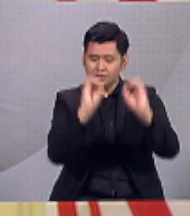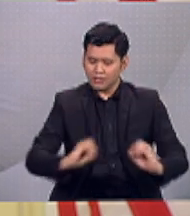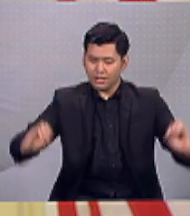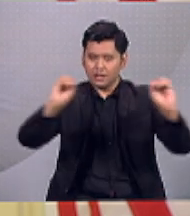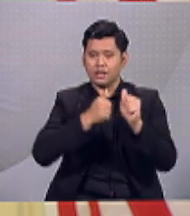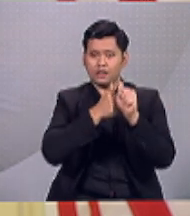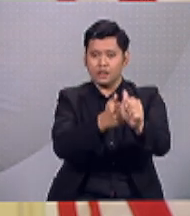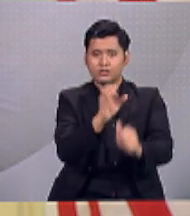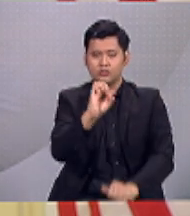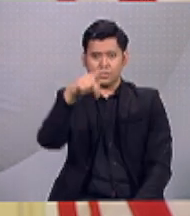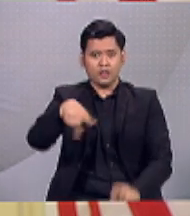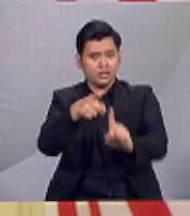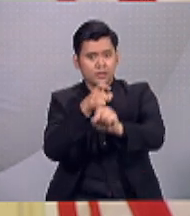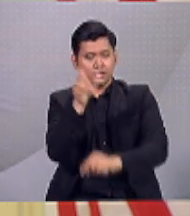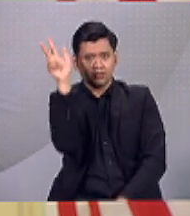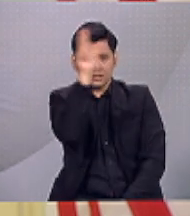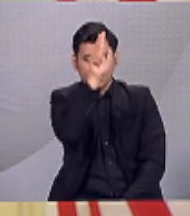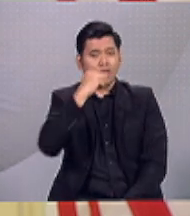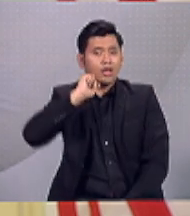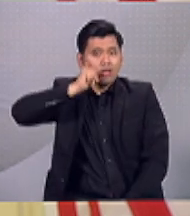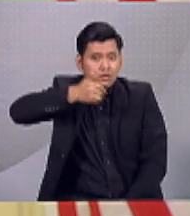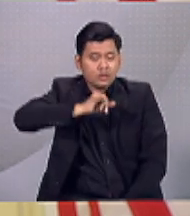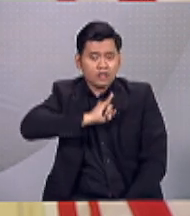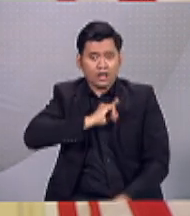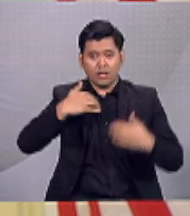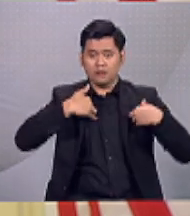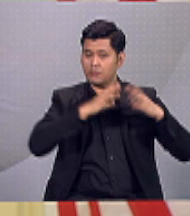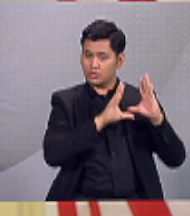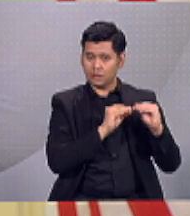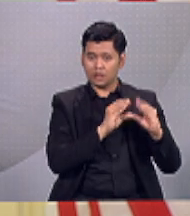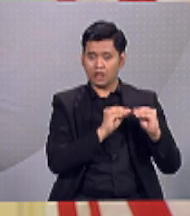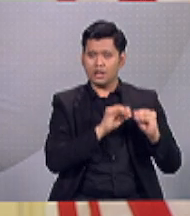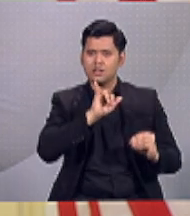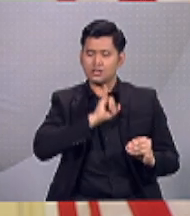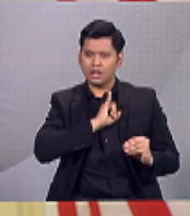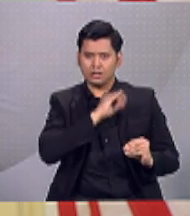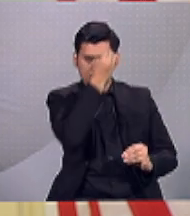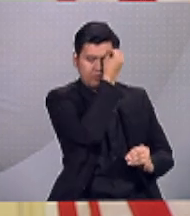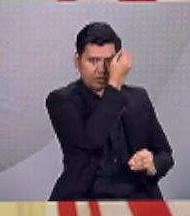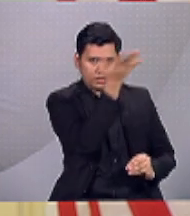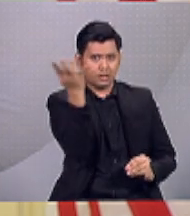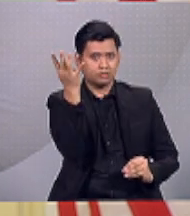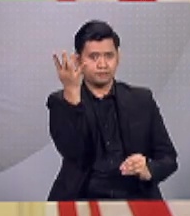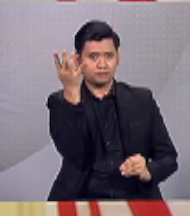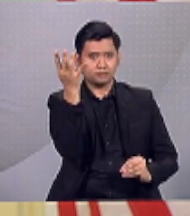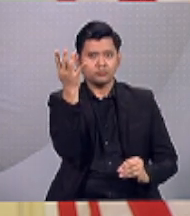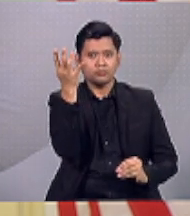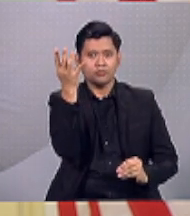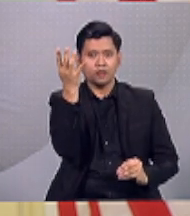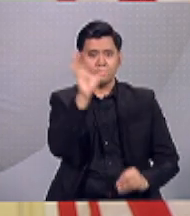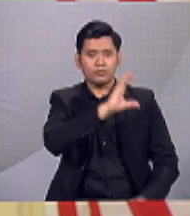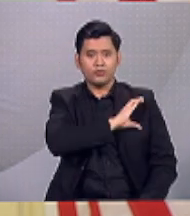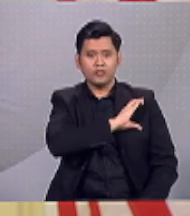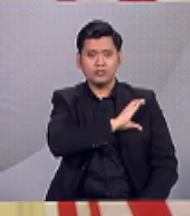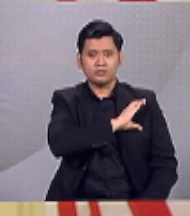SOP yang dikeluarkan oleh kerajaan. Besok saya akan adakan mesyuarat. Saya akan beritahu kepada pihak